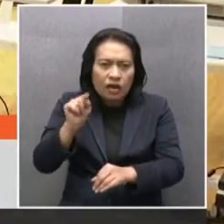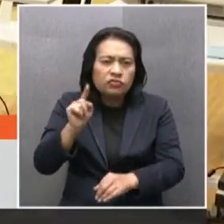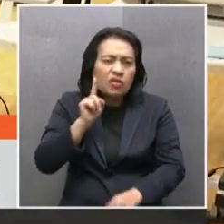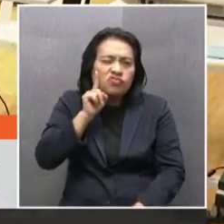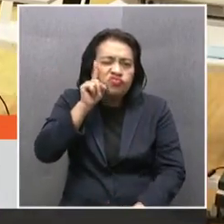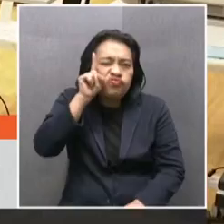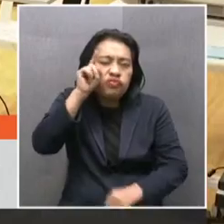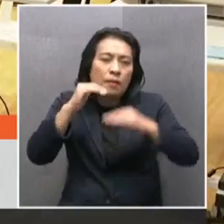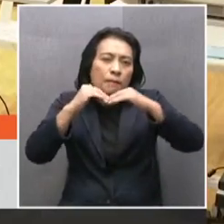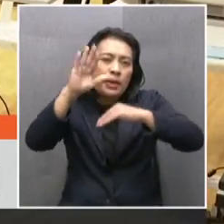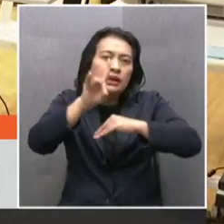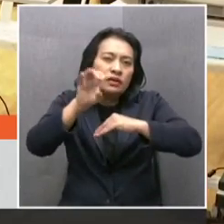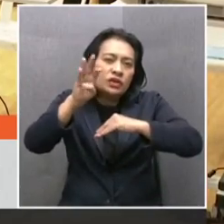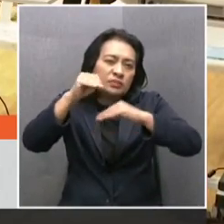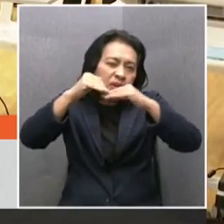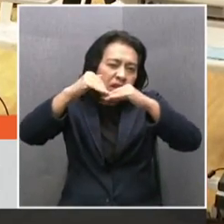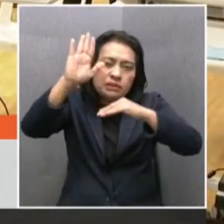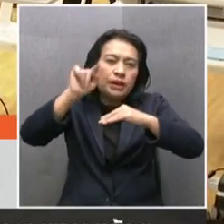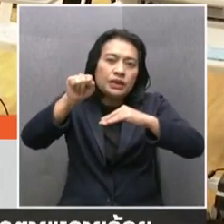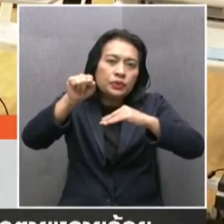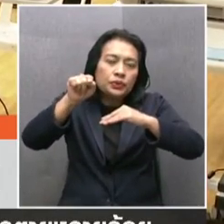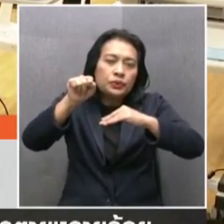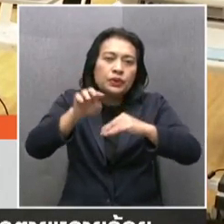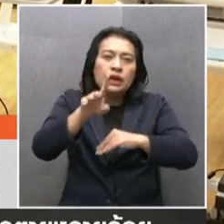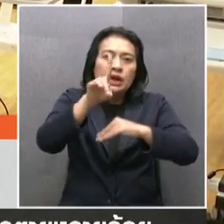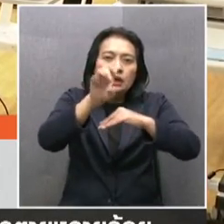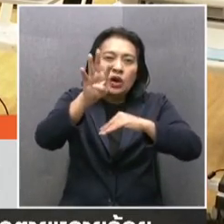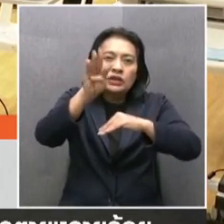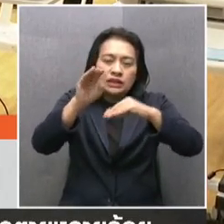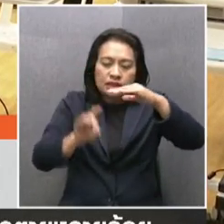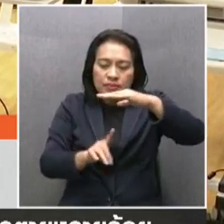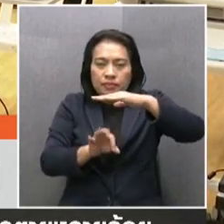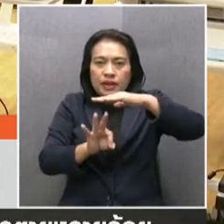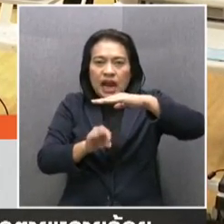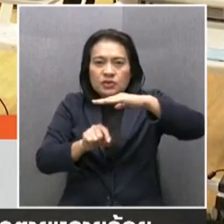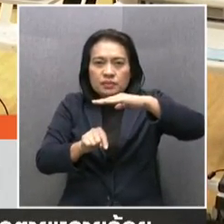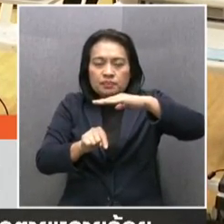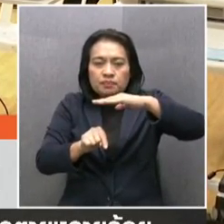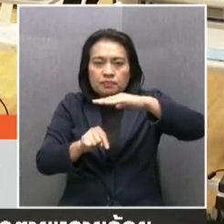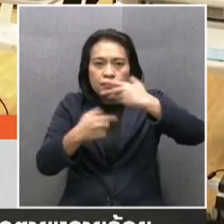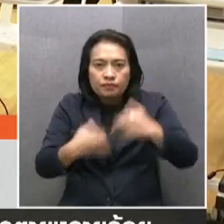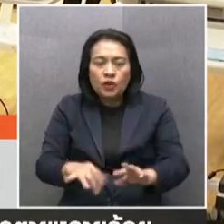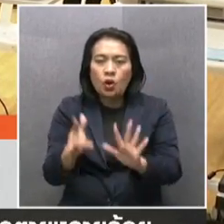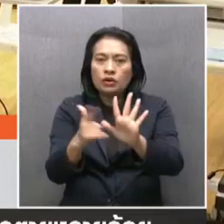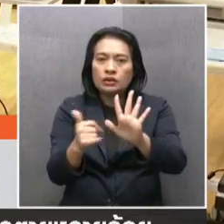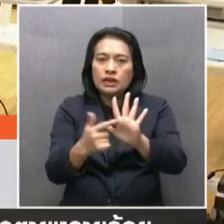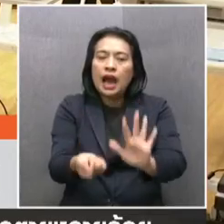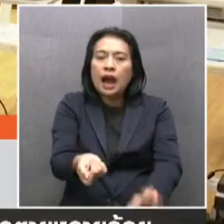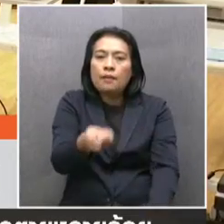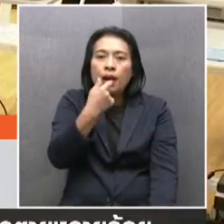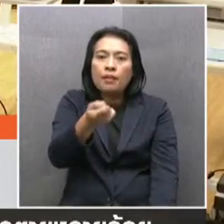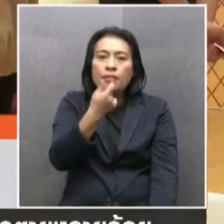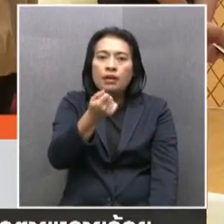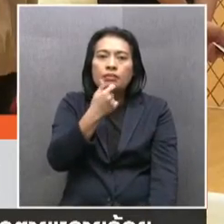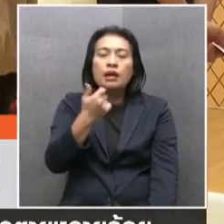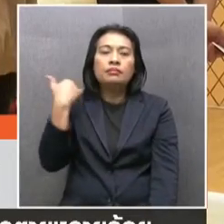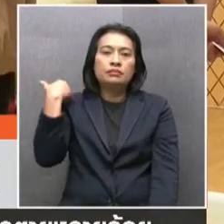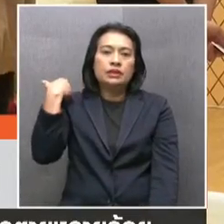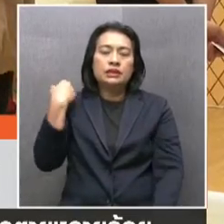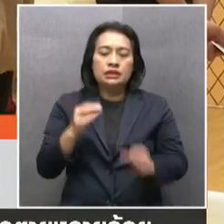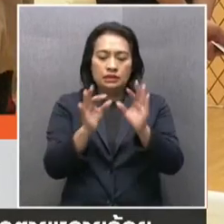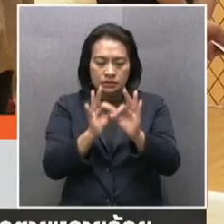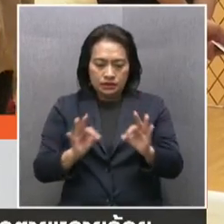เกิน140ทับ90เนี่ยนะมิลลิเมตรประหลอดต้องรับประทานยาร่วมด้วยผู้ป่วยจำเป็น